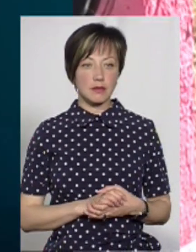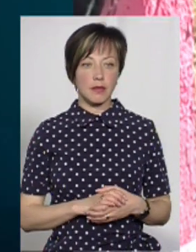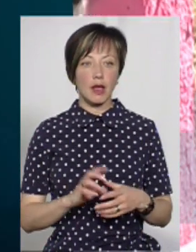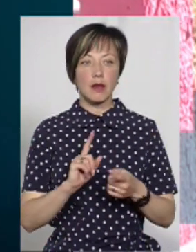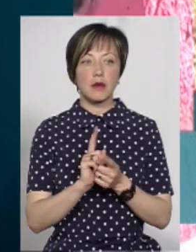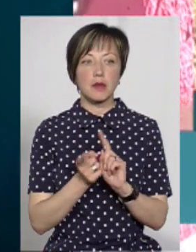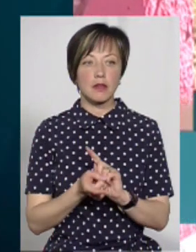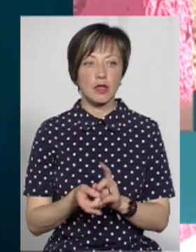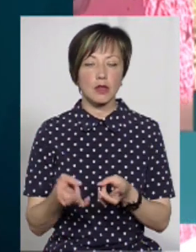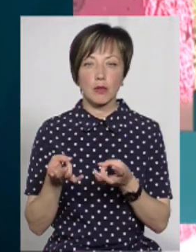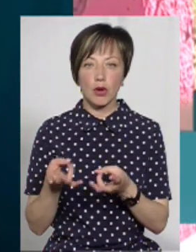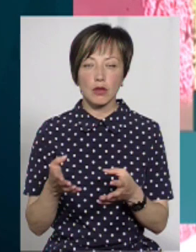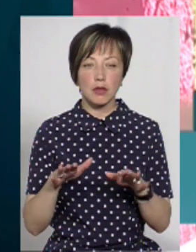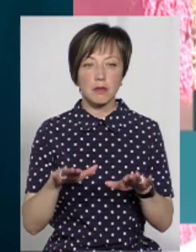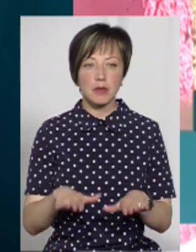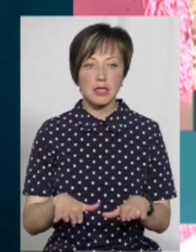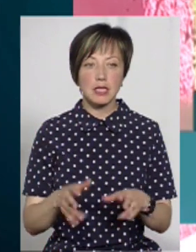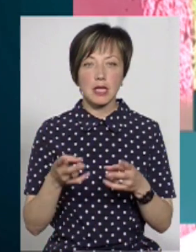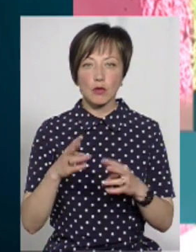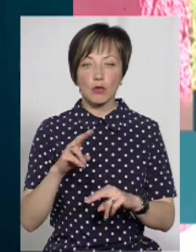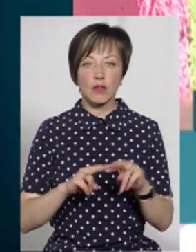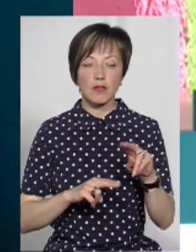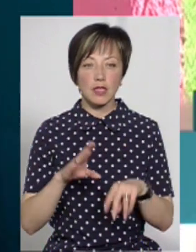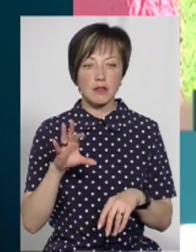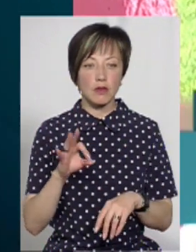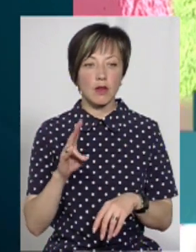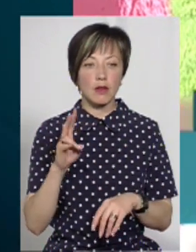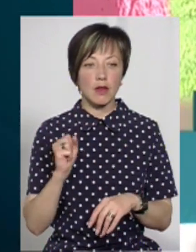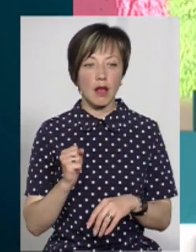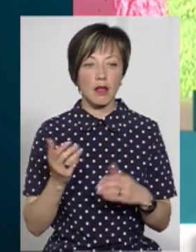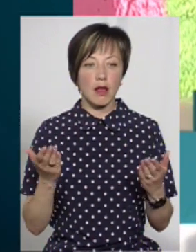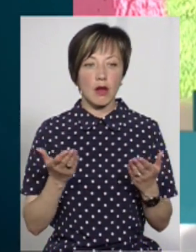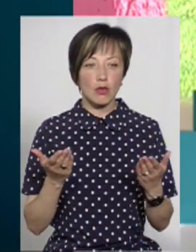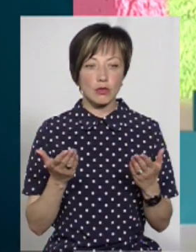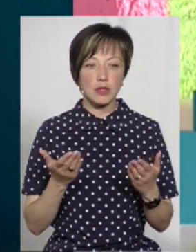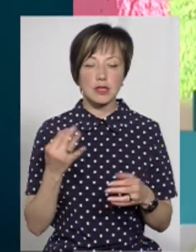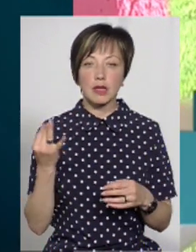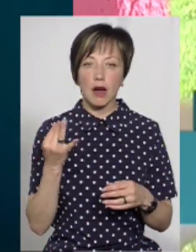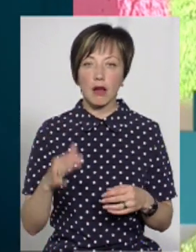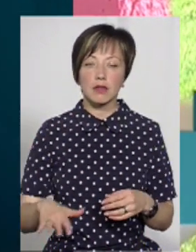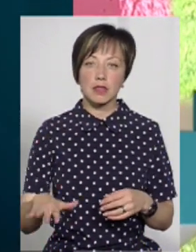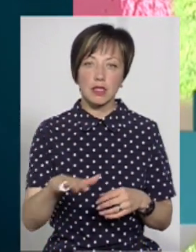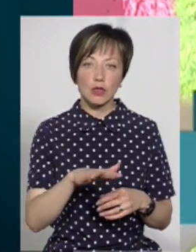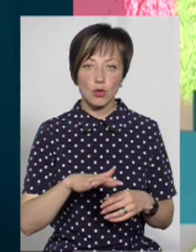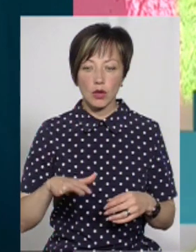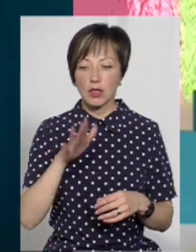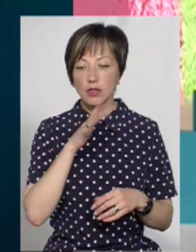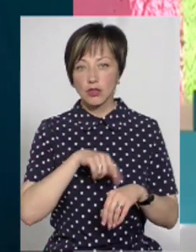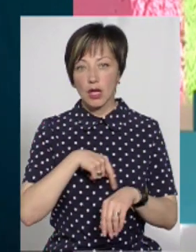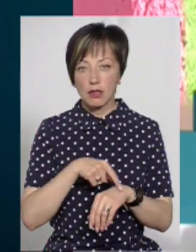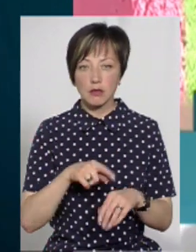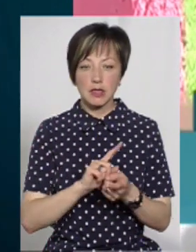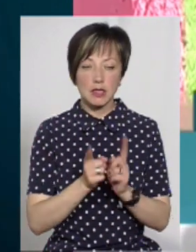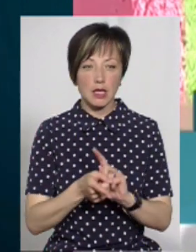Перетворити покинуте місце, закинути будівництво на якусь таку цікаву територію, яка може з часом стати місцем